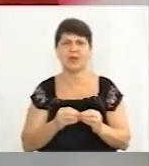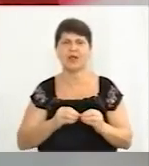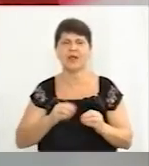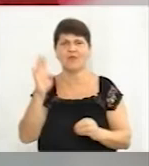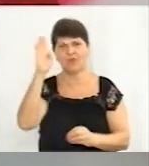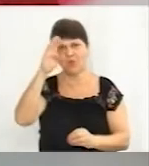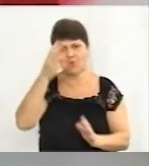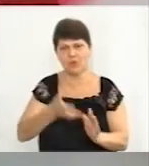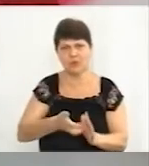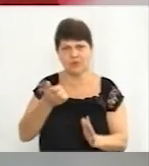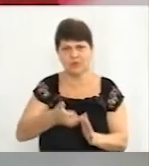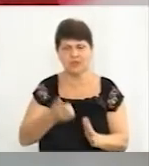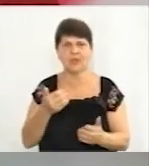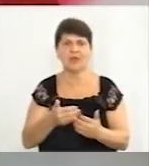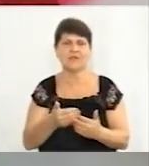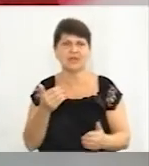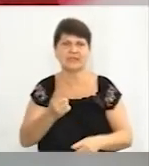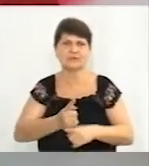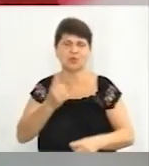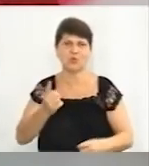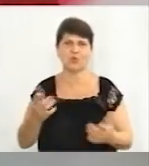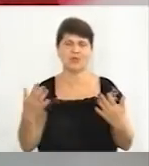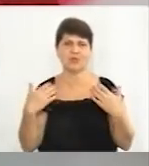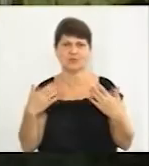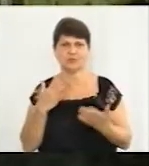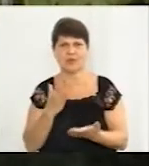зупиняють заборони вінницьких відпочивальників? Дивіться далі.